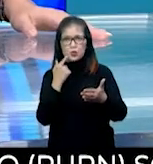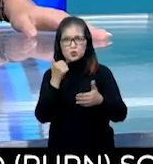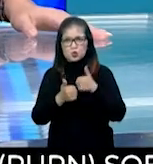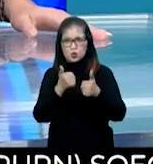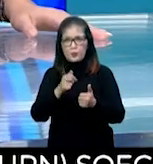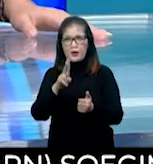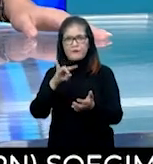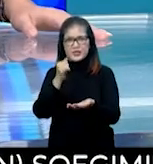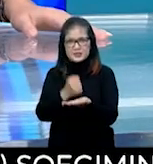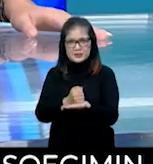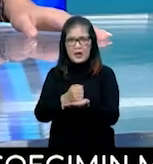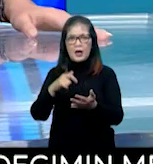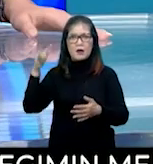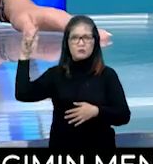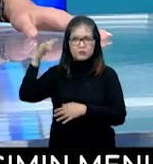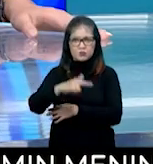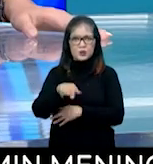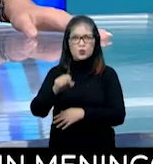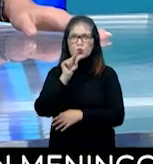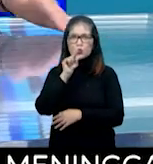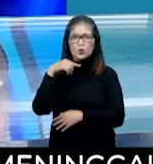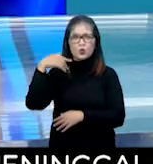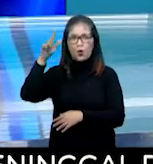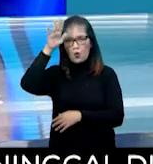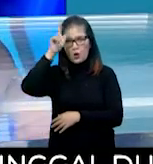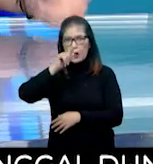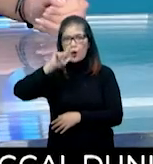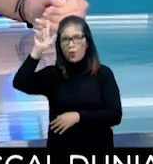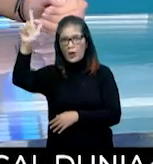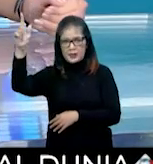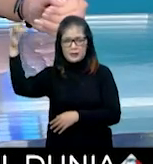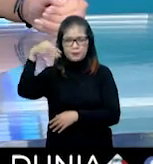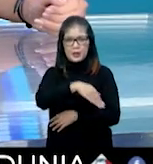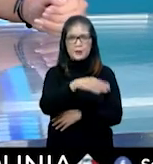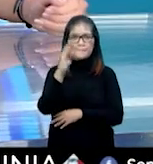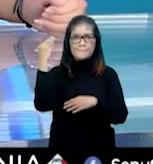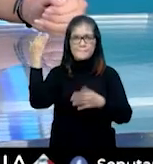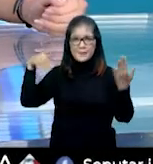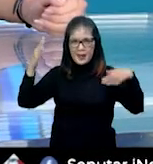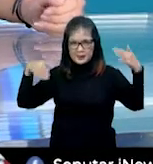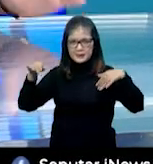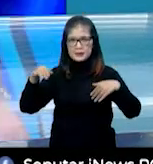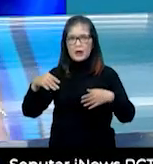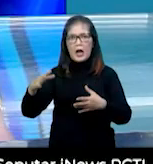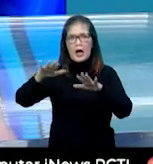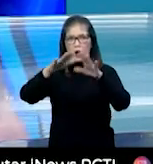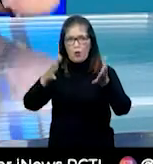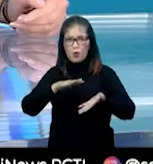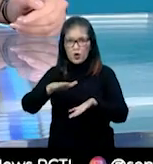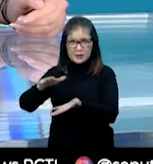bagi pelaku perjalanan luar negeri yang masuk ke Bali pengelola akomodasi wisata mengaku pemesanan Hotel naik di atas